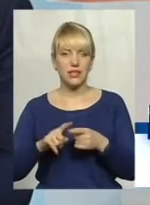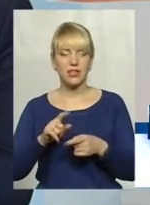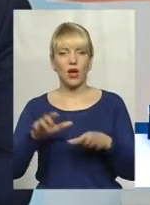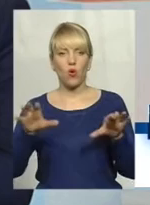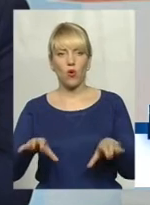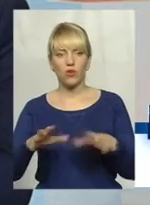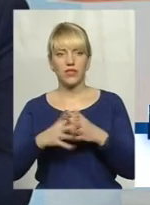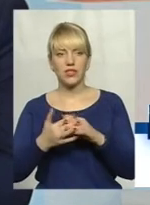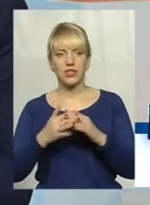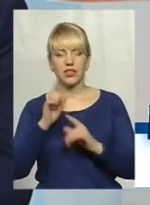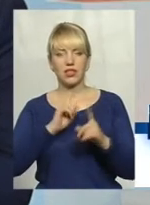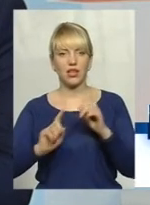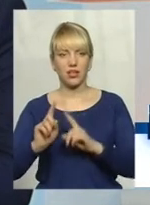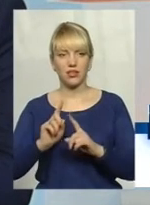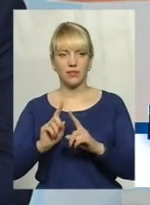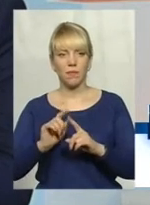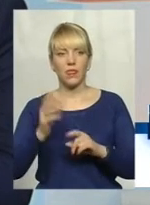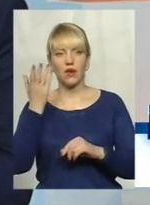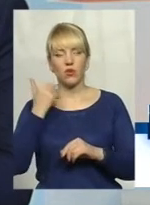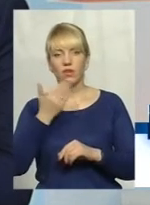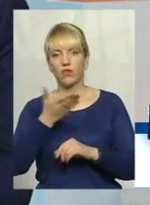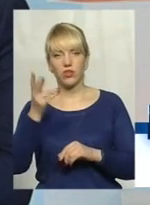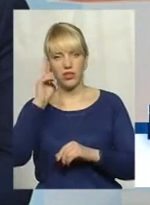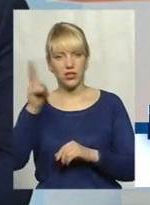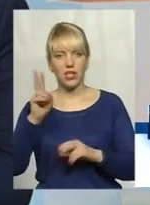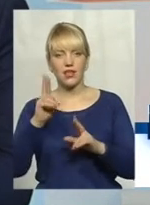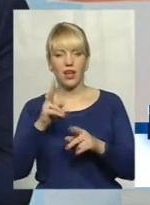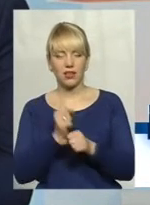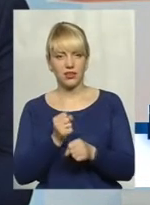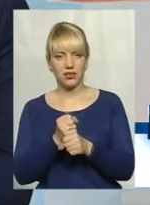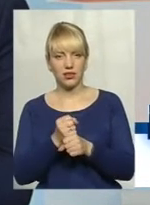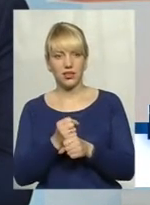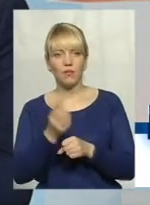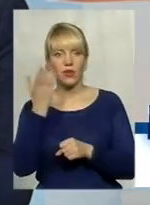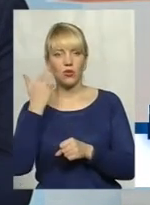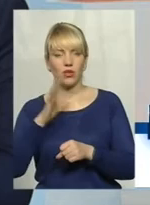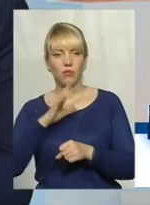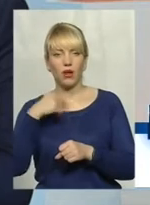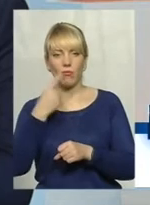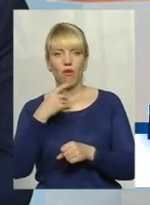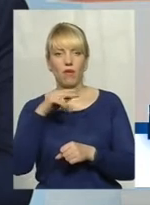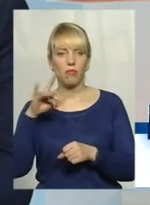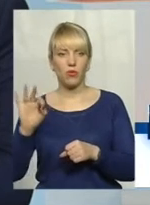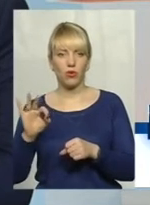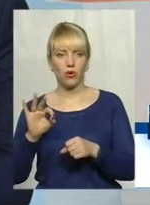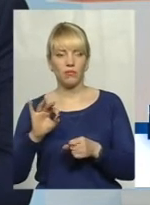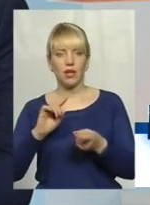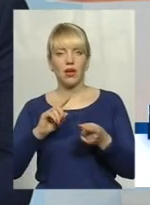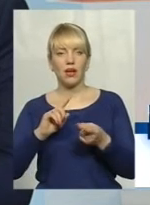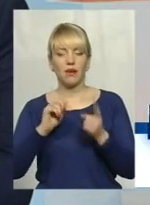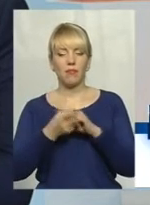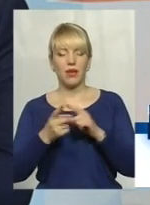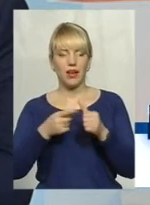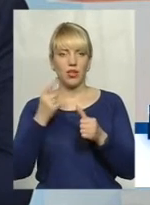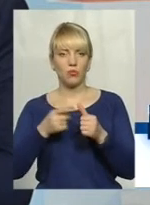голови сільських рад, коли вони не знали, як діяти, коли йшла мова, наприклад, про преміювання, і